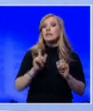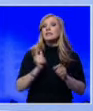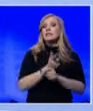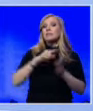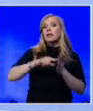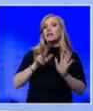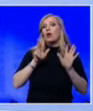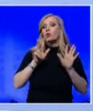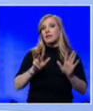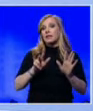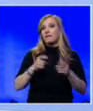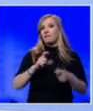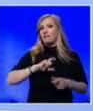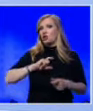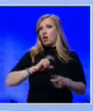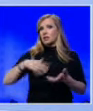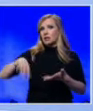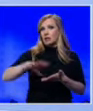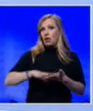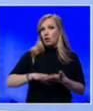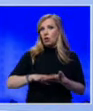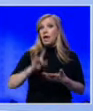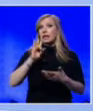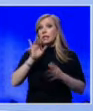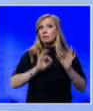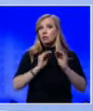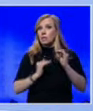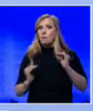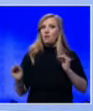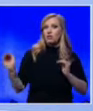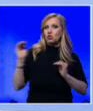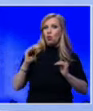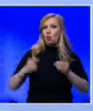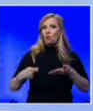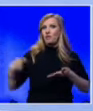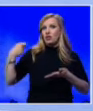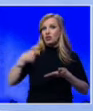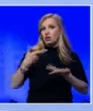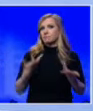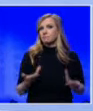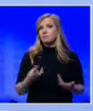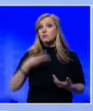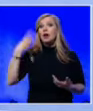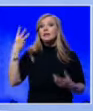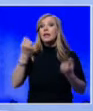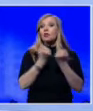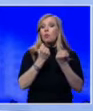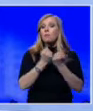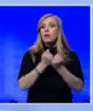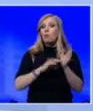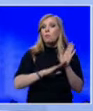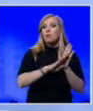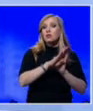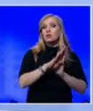17,7% в частния сектор. 10% по-високо увеличение. На трето място е България по ръст на минималната